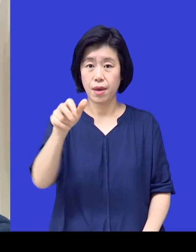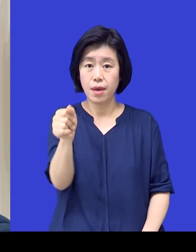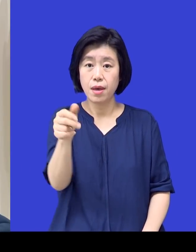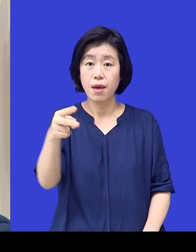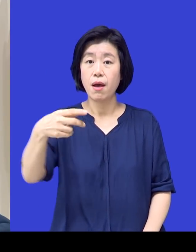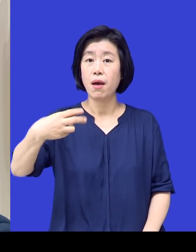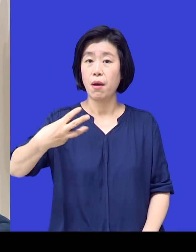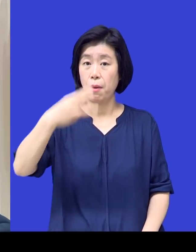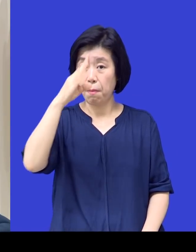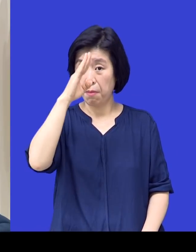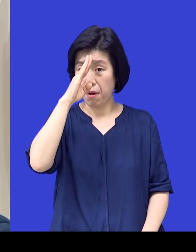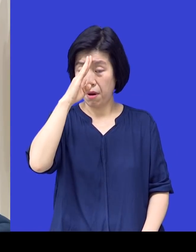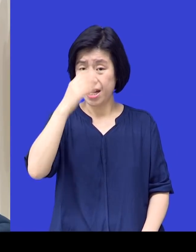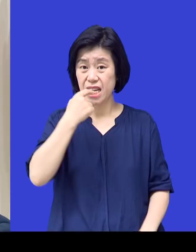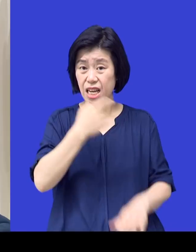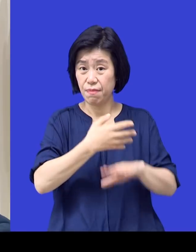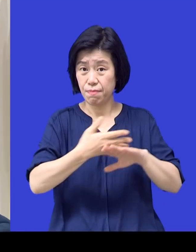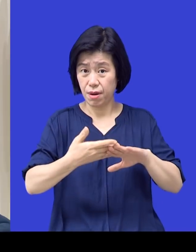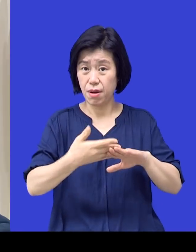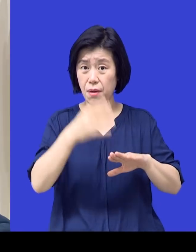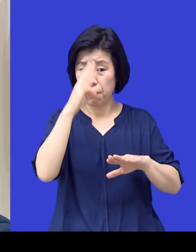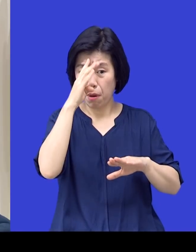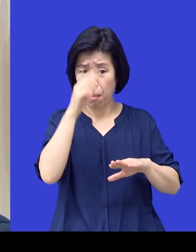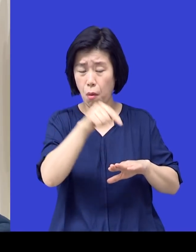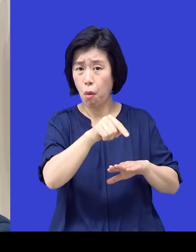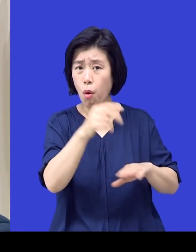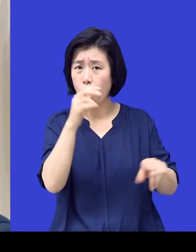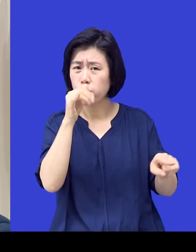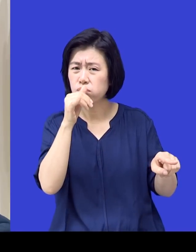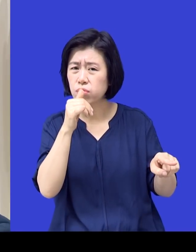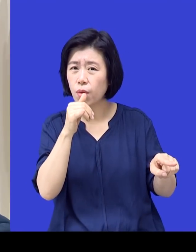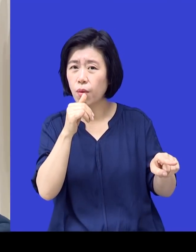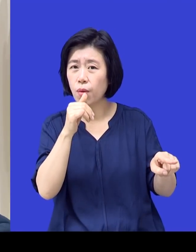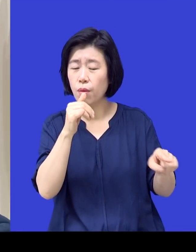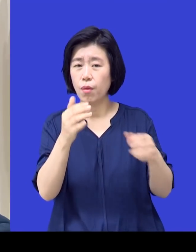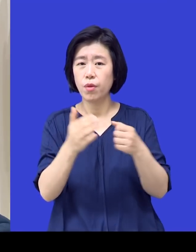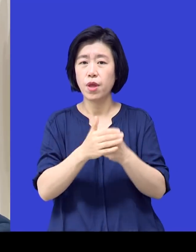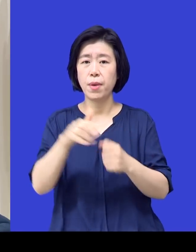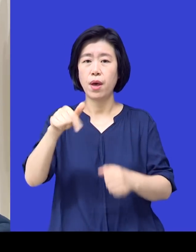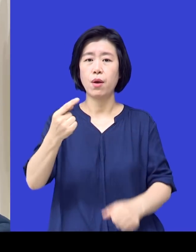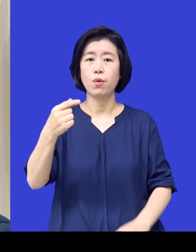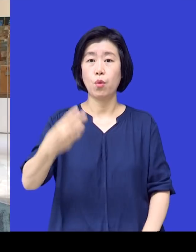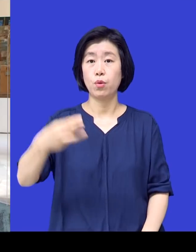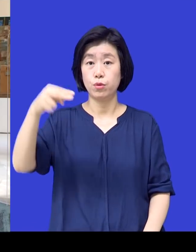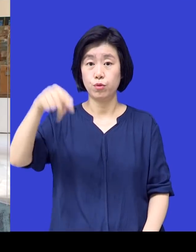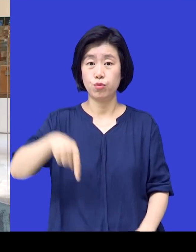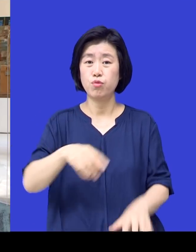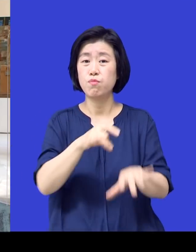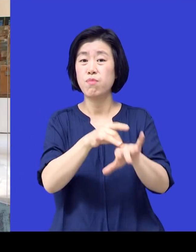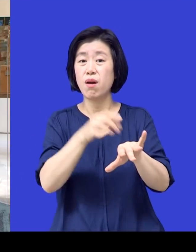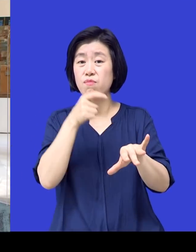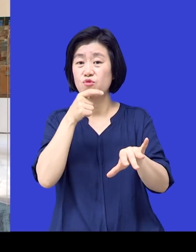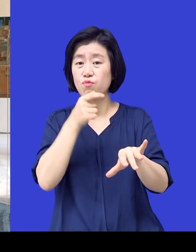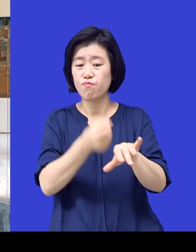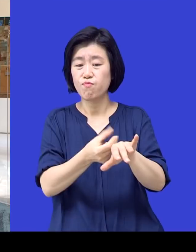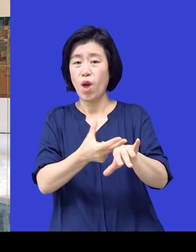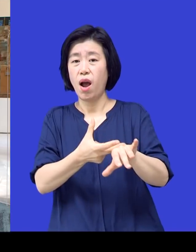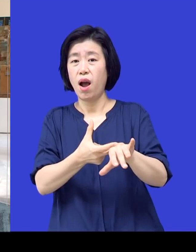생존의 위협을 느끼고 있다는 소식을 듣고 이 골수 등록 운동을 벌였어요, 학교에서.